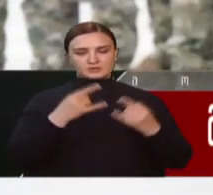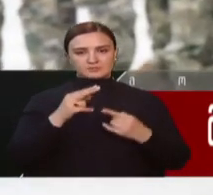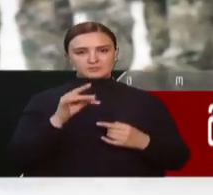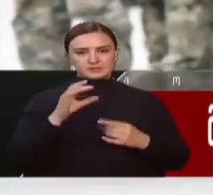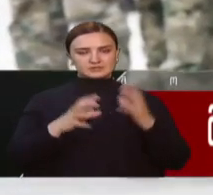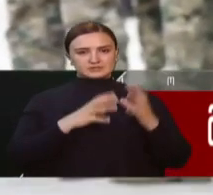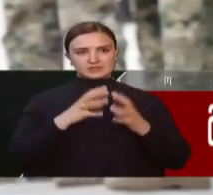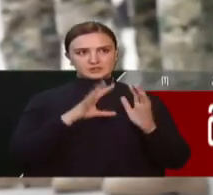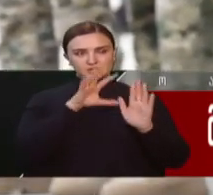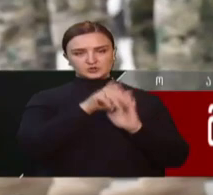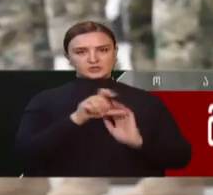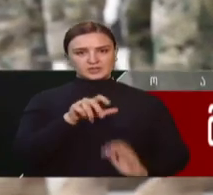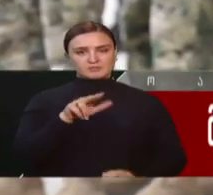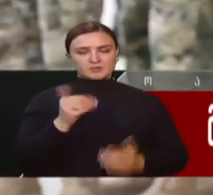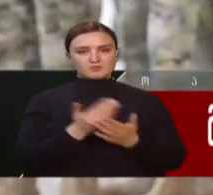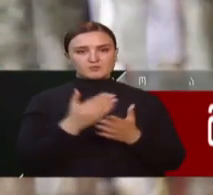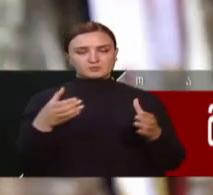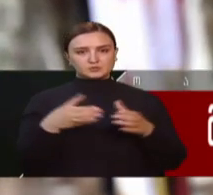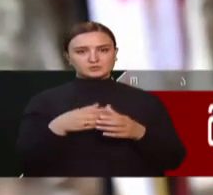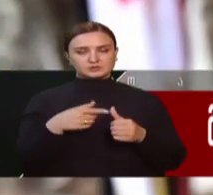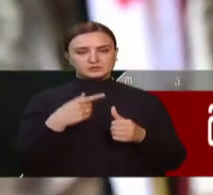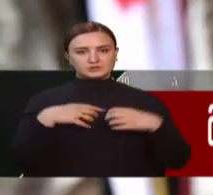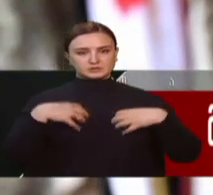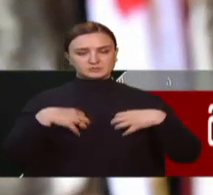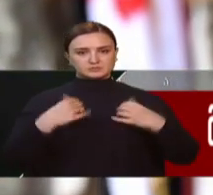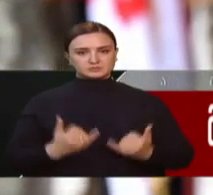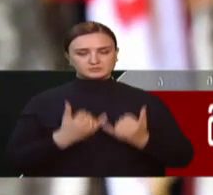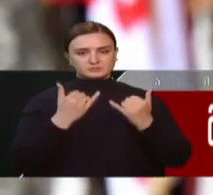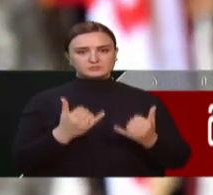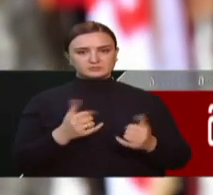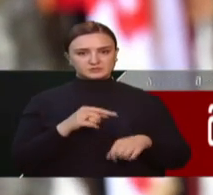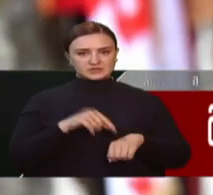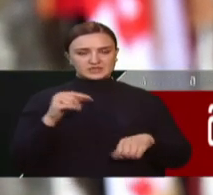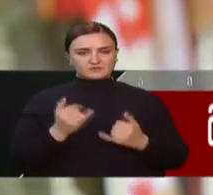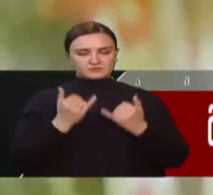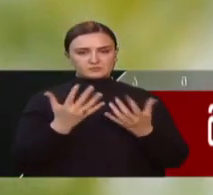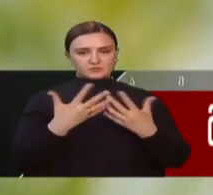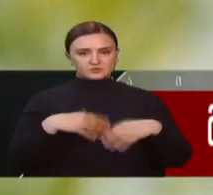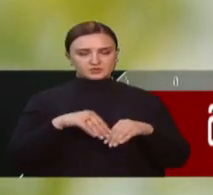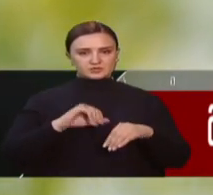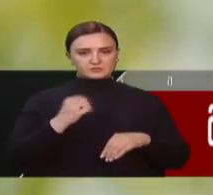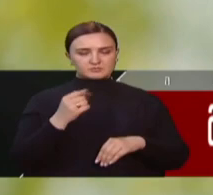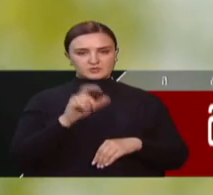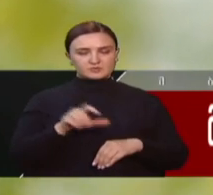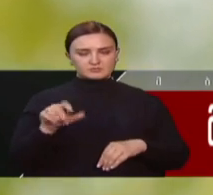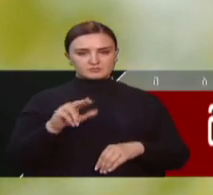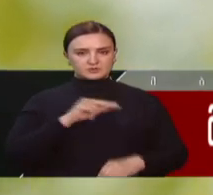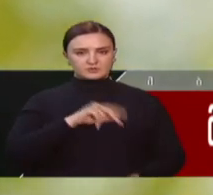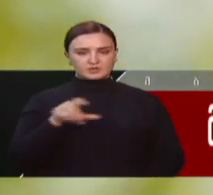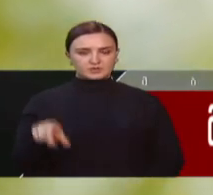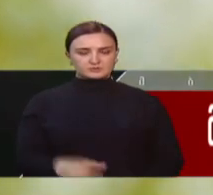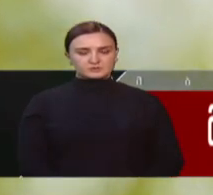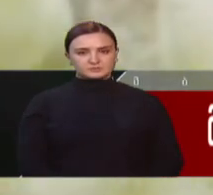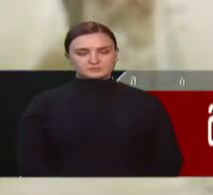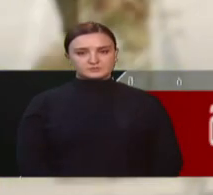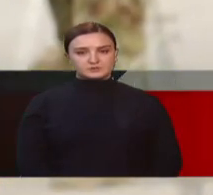საერთაშორისო სააგენტო ეპაში. Მოამბის გუნდის სახელით სამძიმარს უცხადებ და თანავუგზნობ ზურას ოჯახს, მეგობრებსა და კოლეგებს.